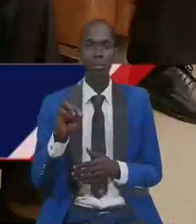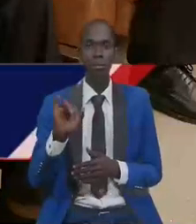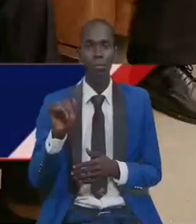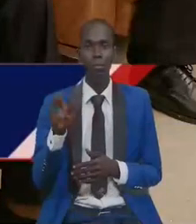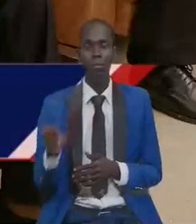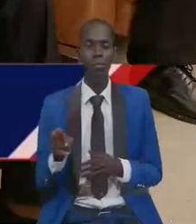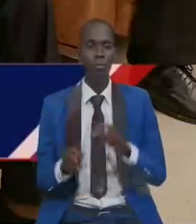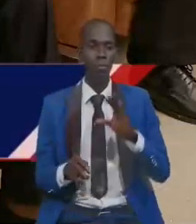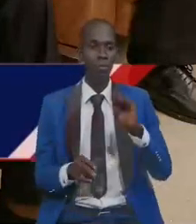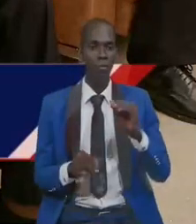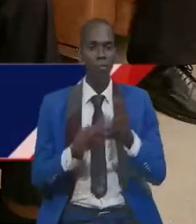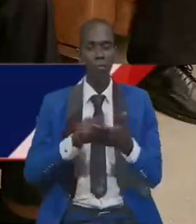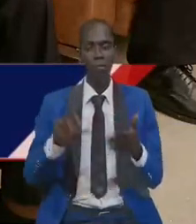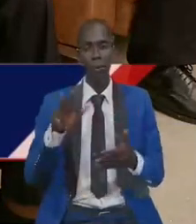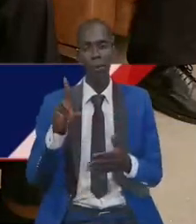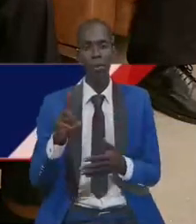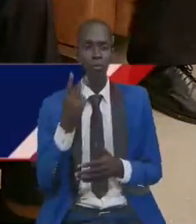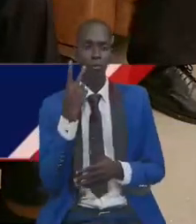Jérémie 50, verset 31. Levez-vous.